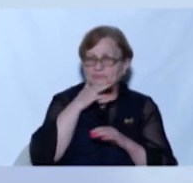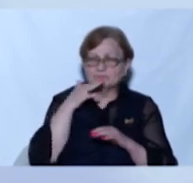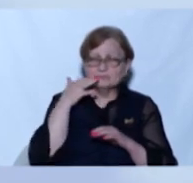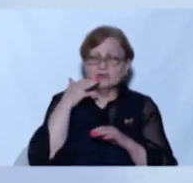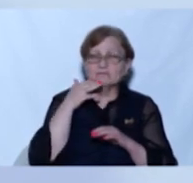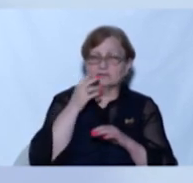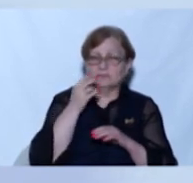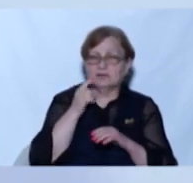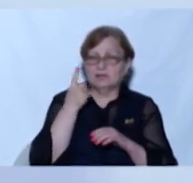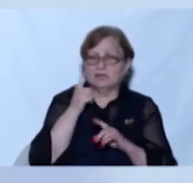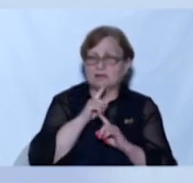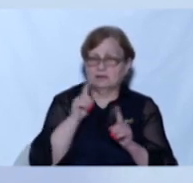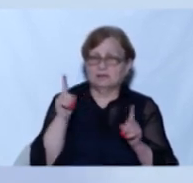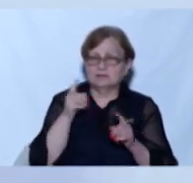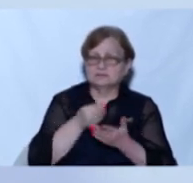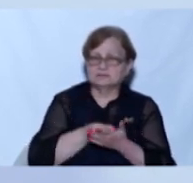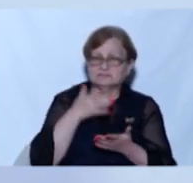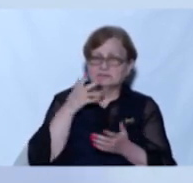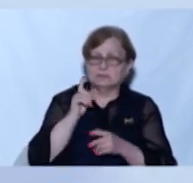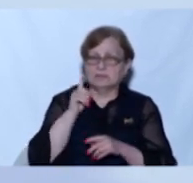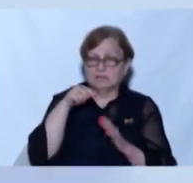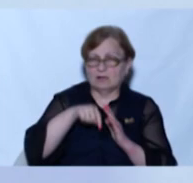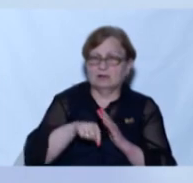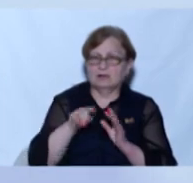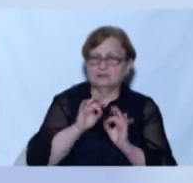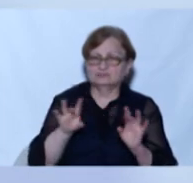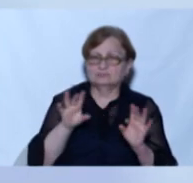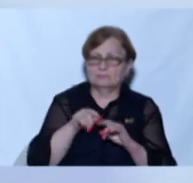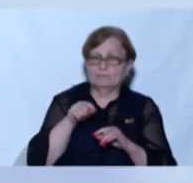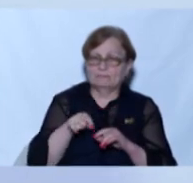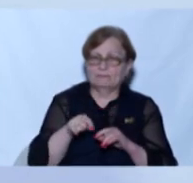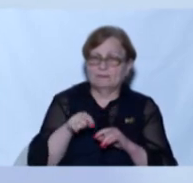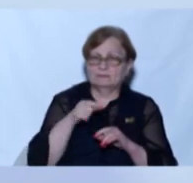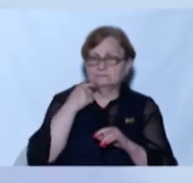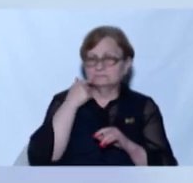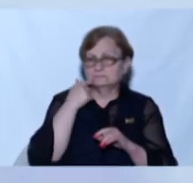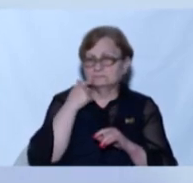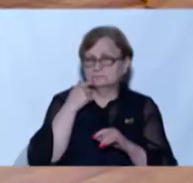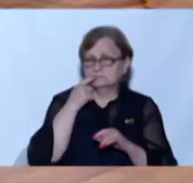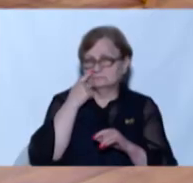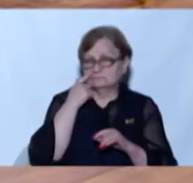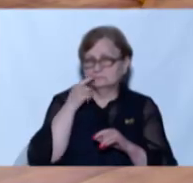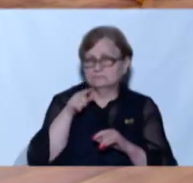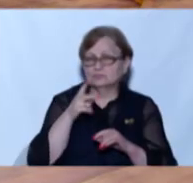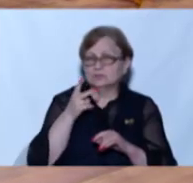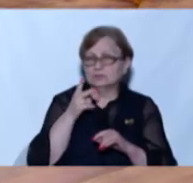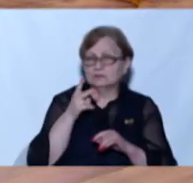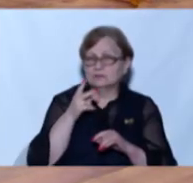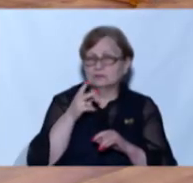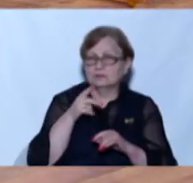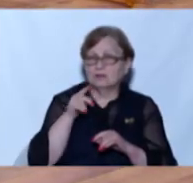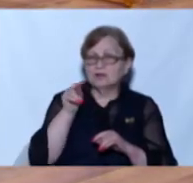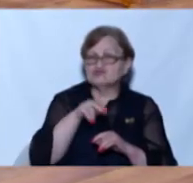იპყრობს და კიდევ ერთ-ერთი ყველაზე ძვირფასი რაც არის ამ ძეგლში, ამ ნაწარმოებში, უნდა ითქვას ის, რომ